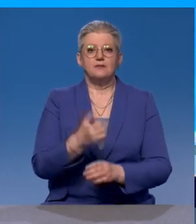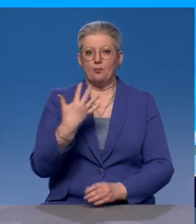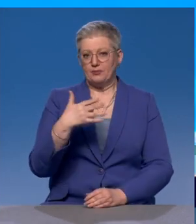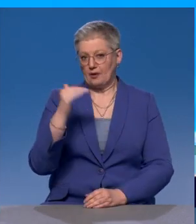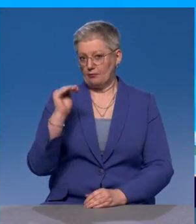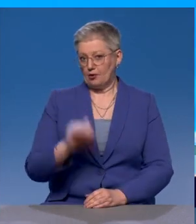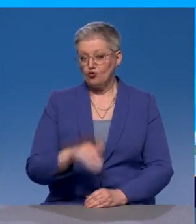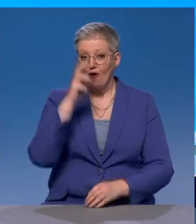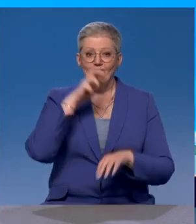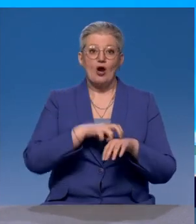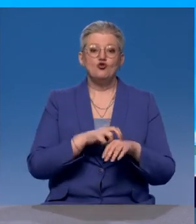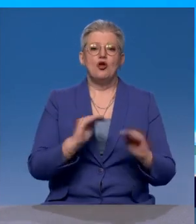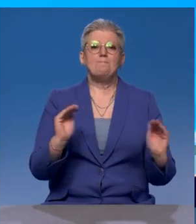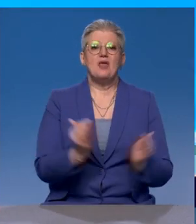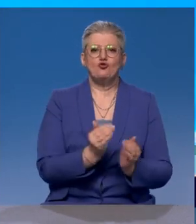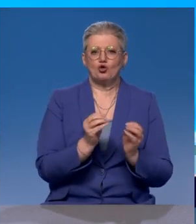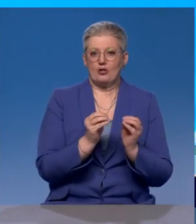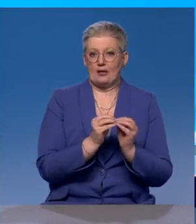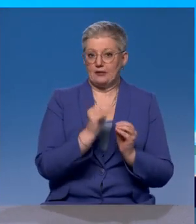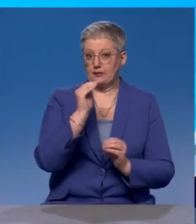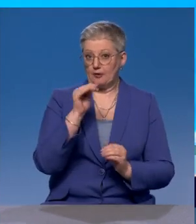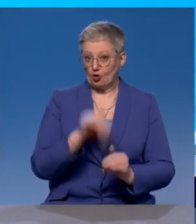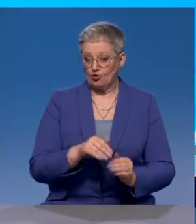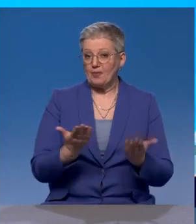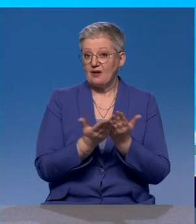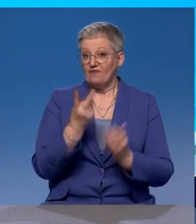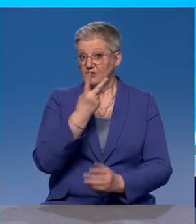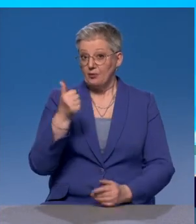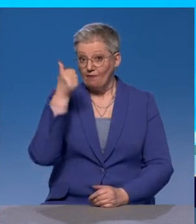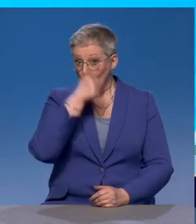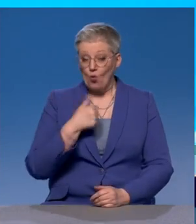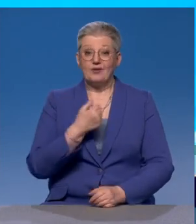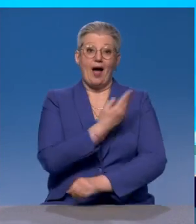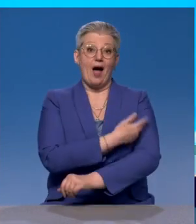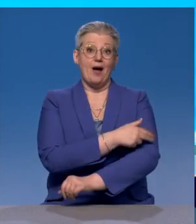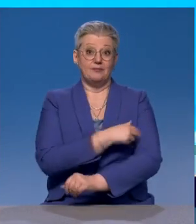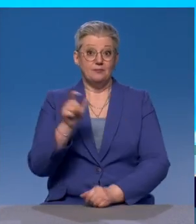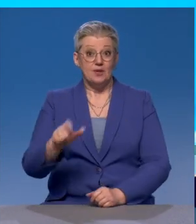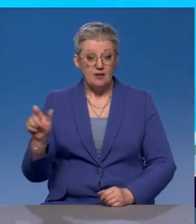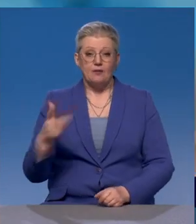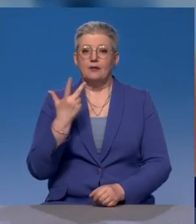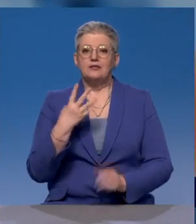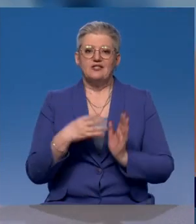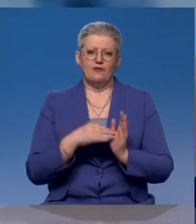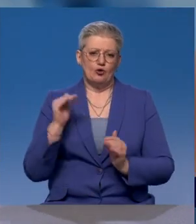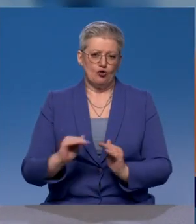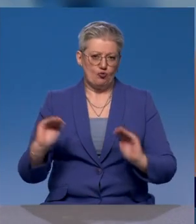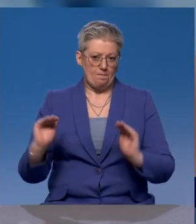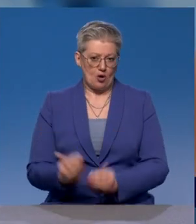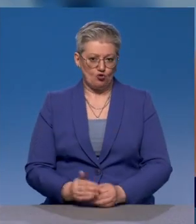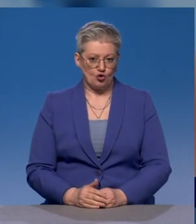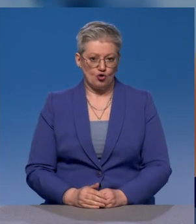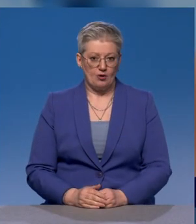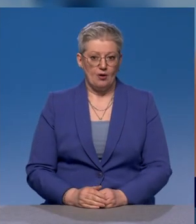Врачей стало меньше почти на 10 тысяч по сравнению с 2021 годом, среднего медперсонала на 39 тысяч. В целом